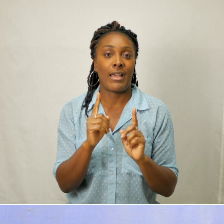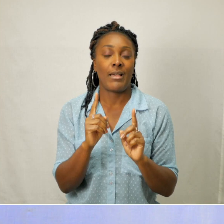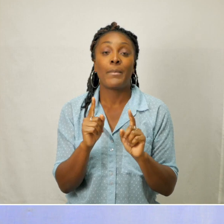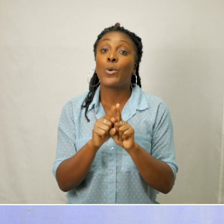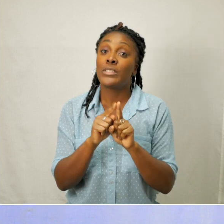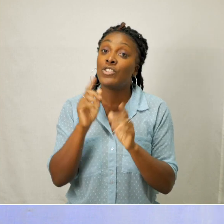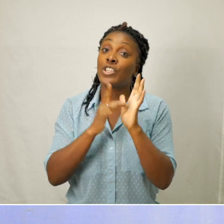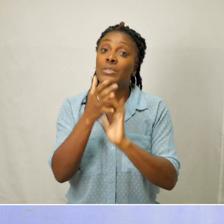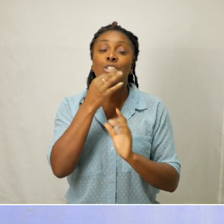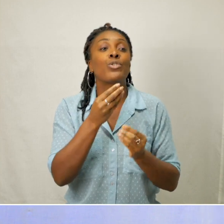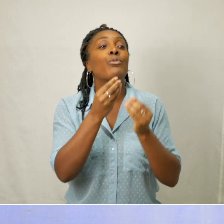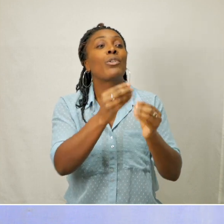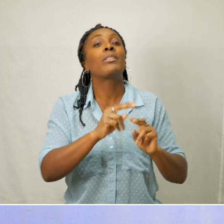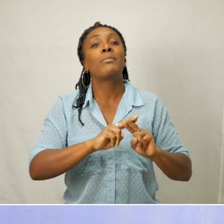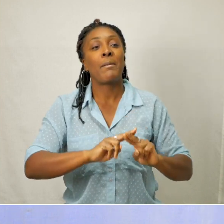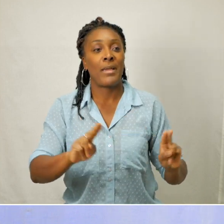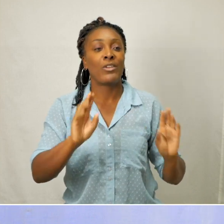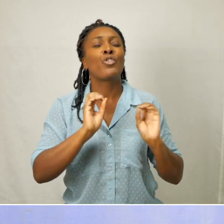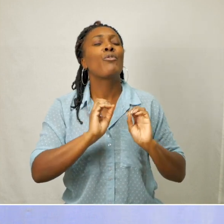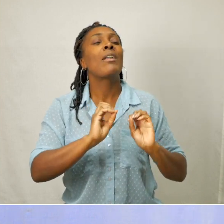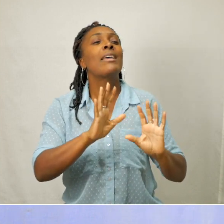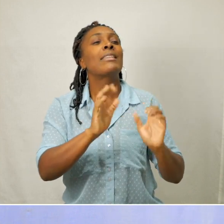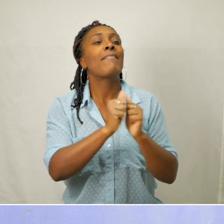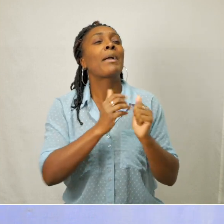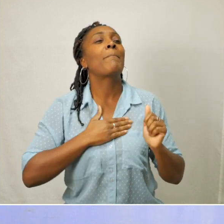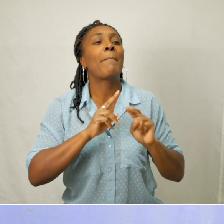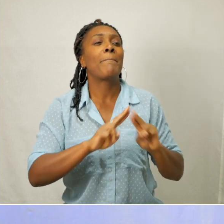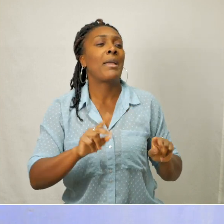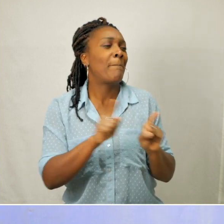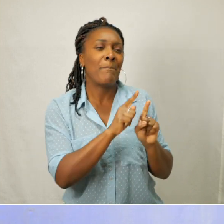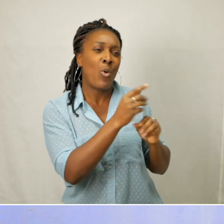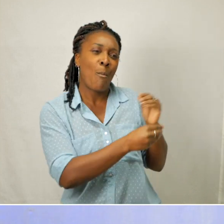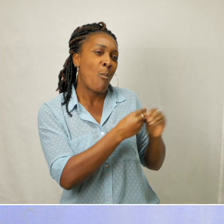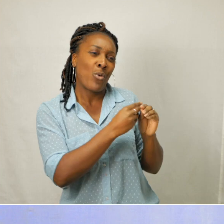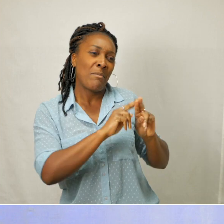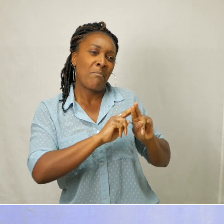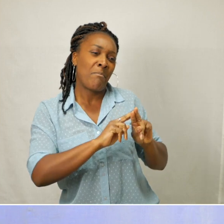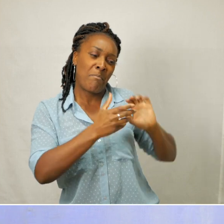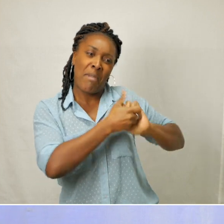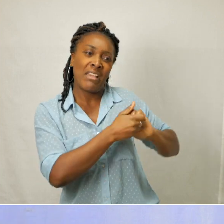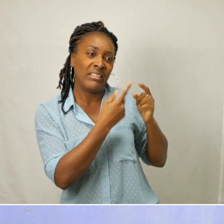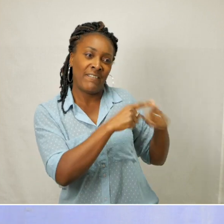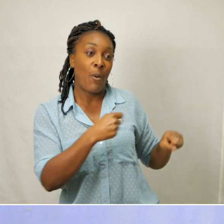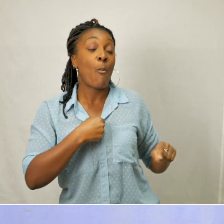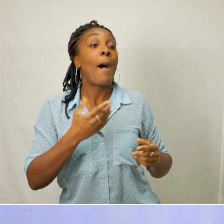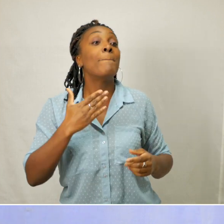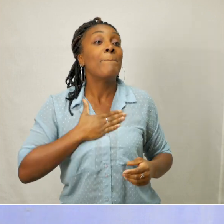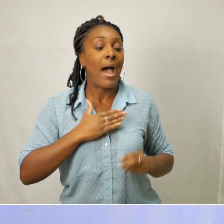« je vous laisse ma paix ». Quand il va partir, il va dire « je vous laisse ma paix, je ne vous donne pas la paix comme le monde donne, mais je vous donne ma